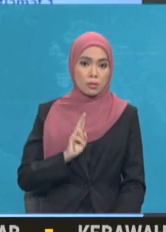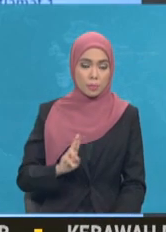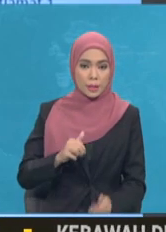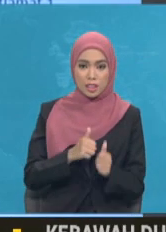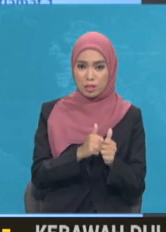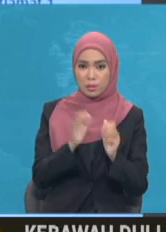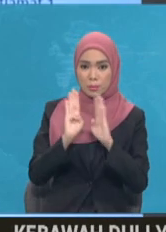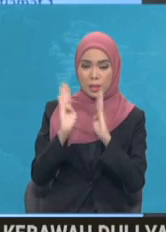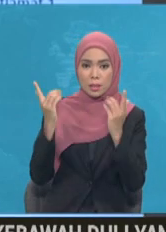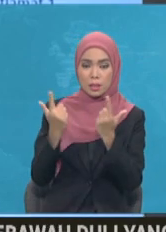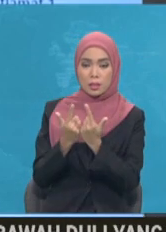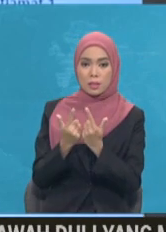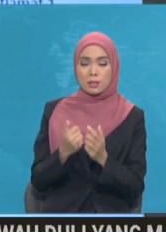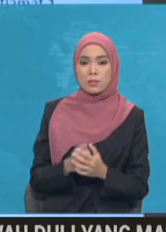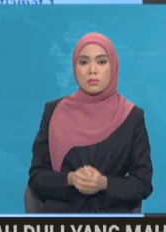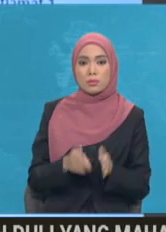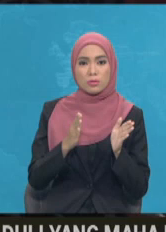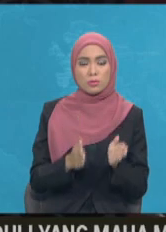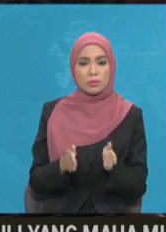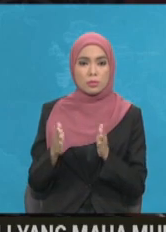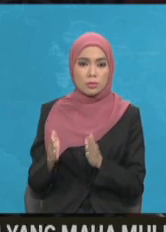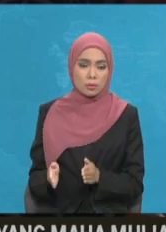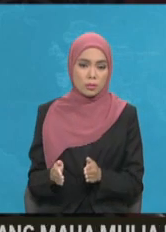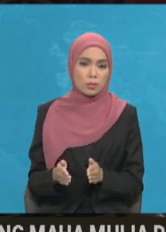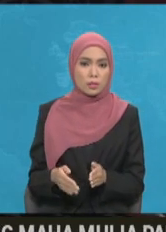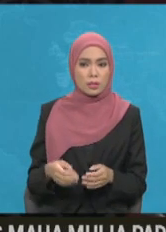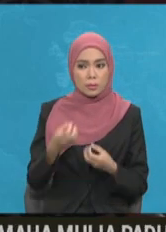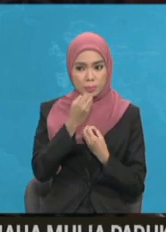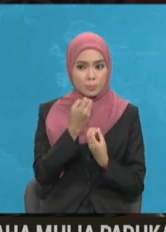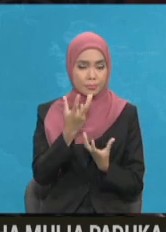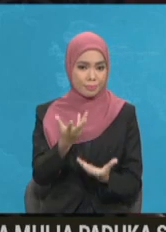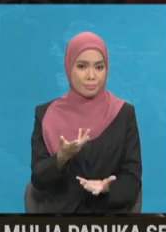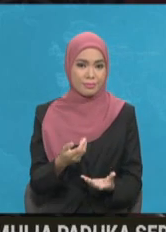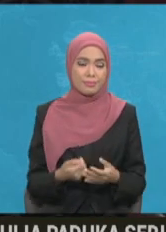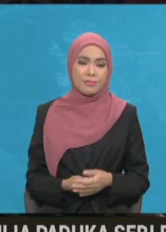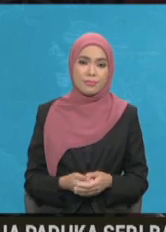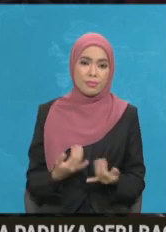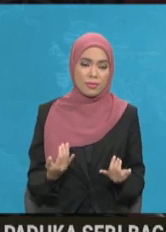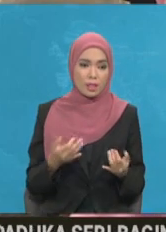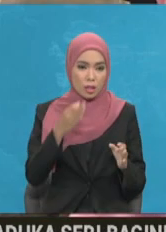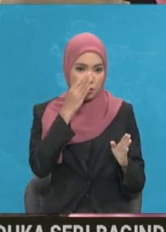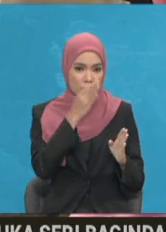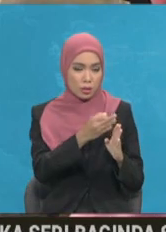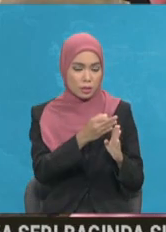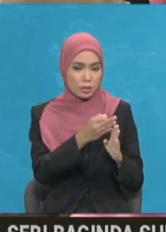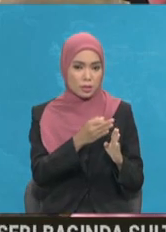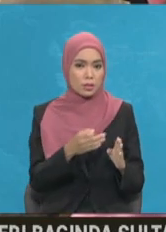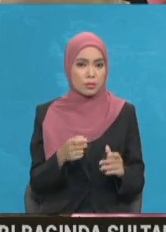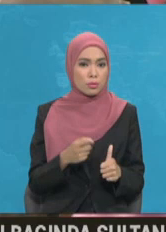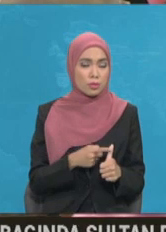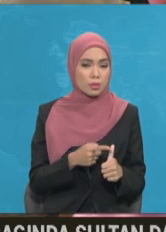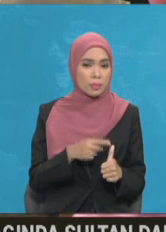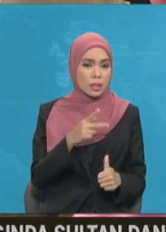bengkel para peserta membentangkan hasil penelitian ke atas setiap fokus strategic utama perancangan strategic